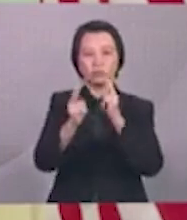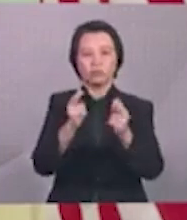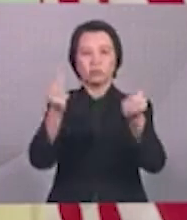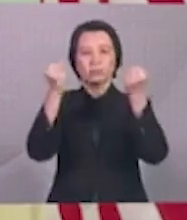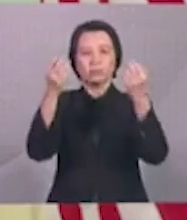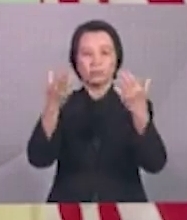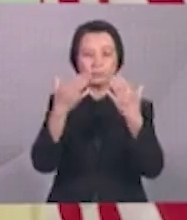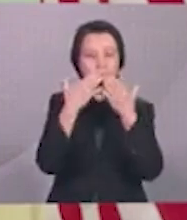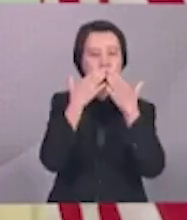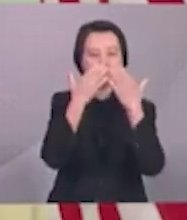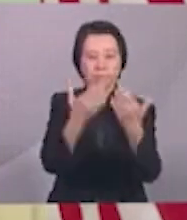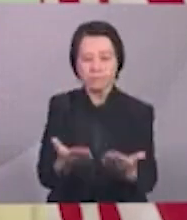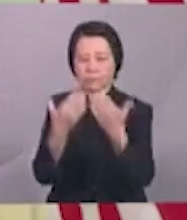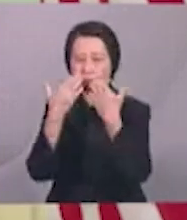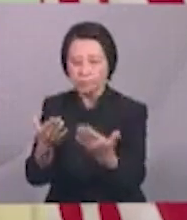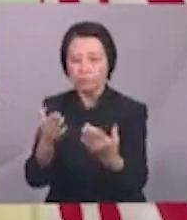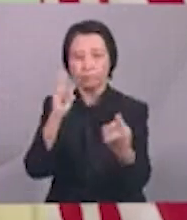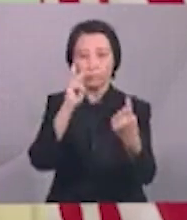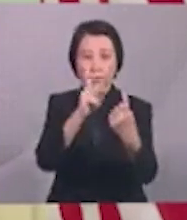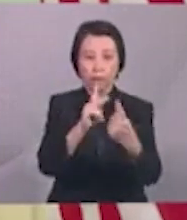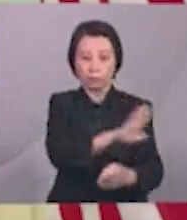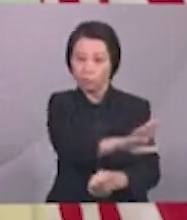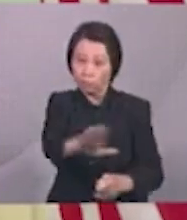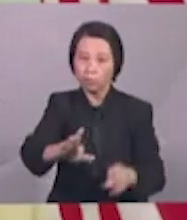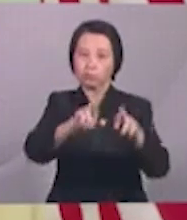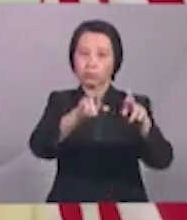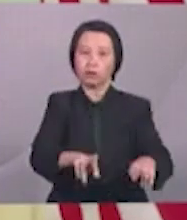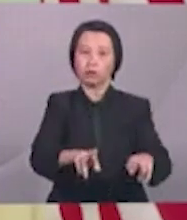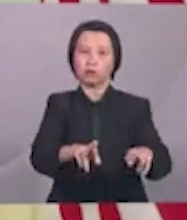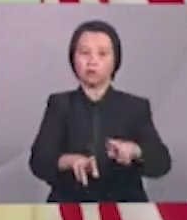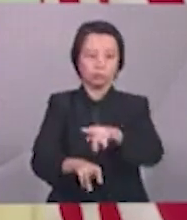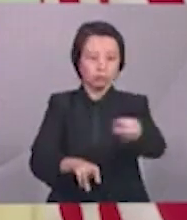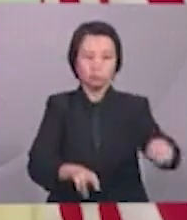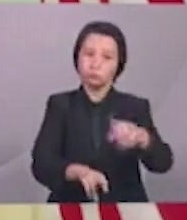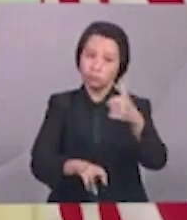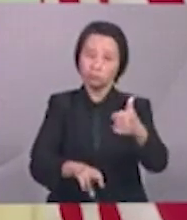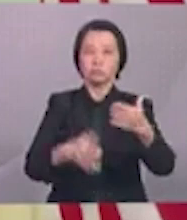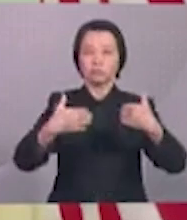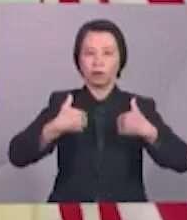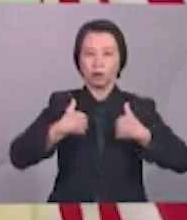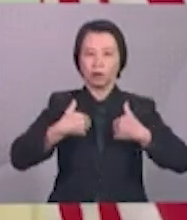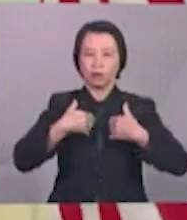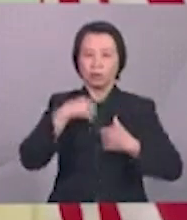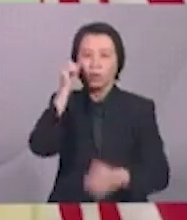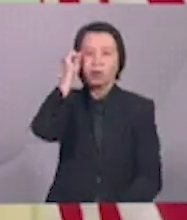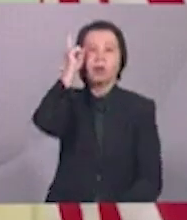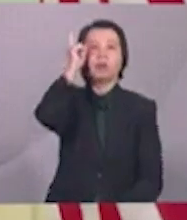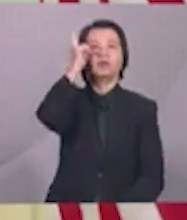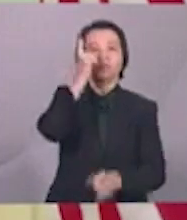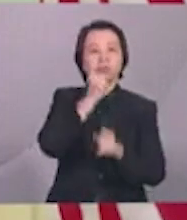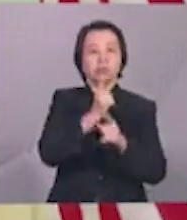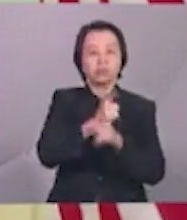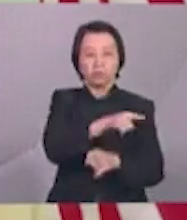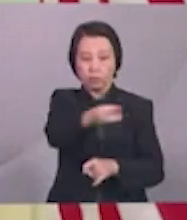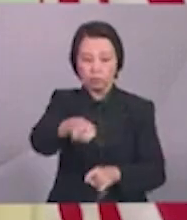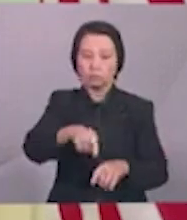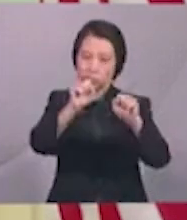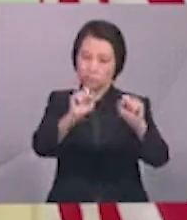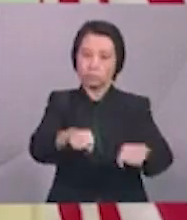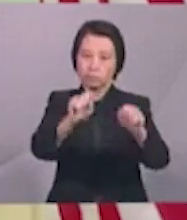kasih kepada rakyat yang mula mempunyai kesedaran dan mampu